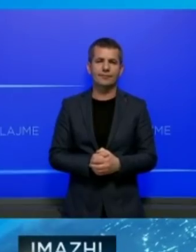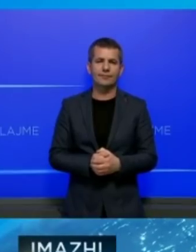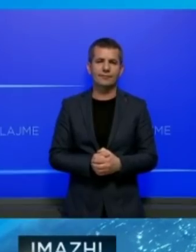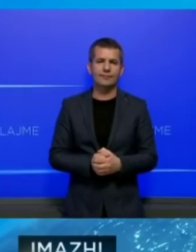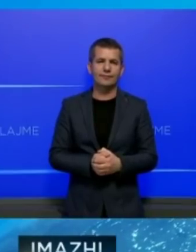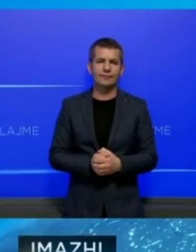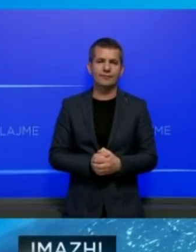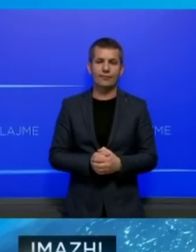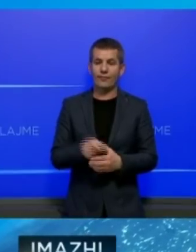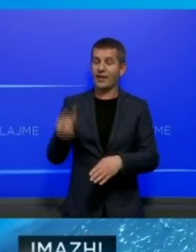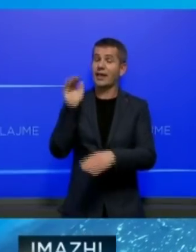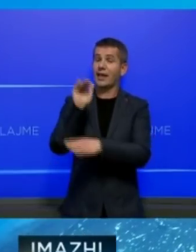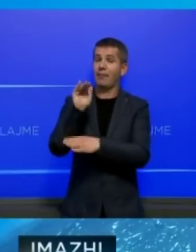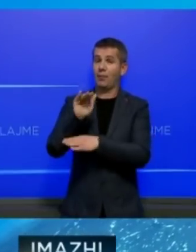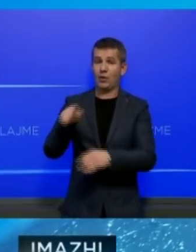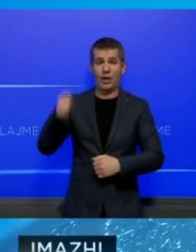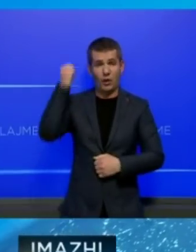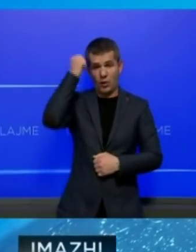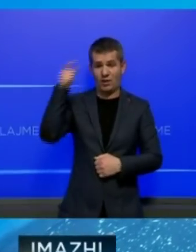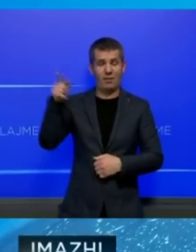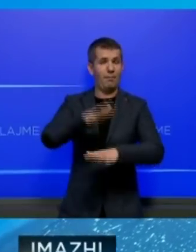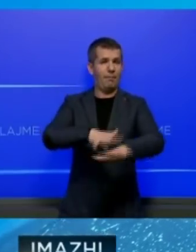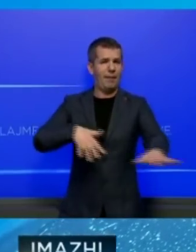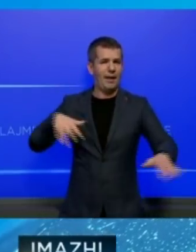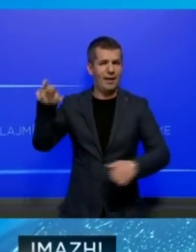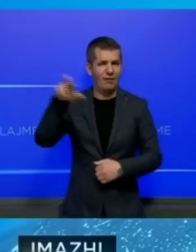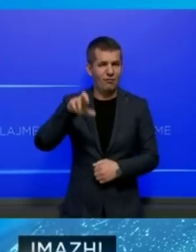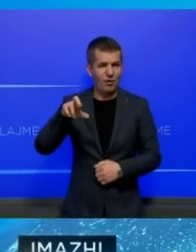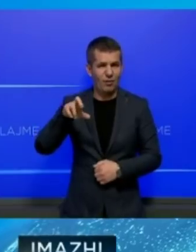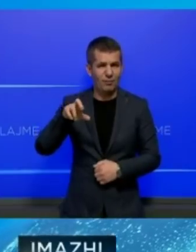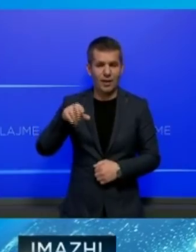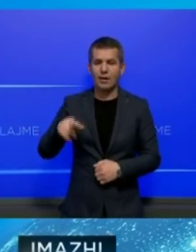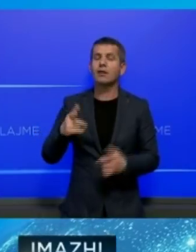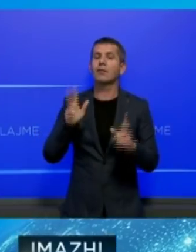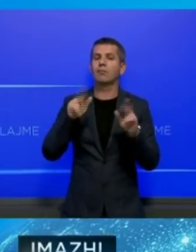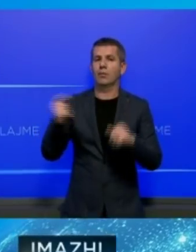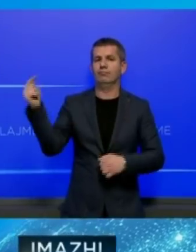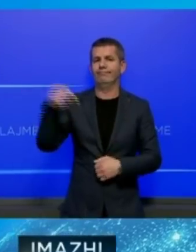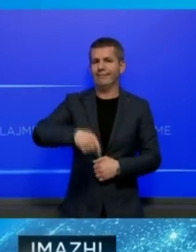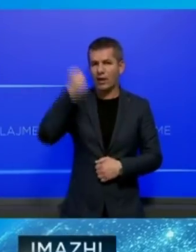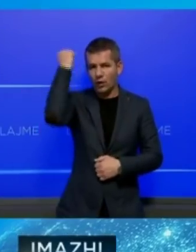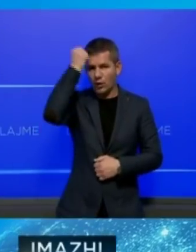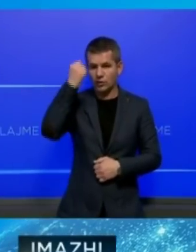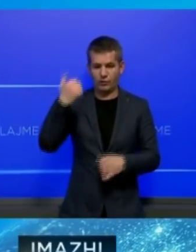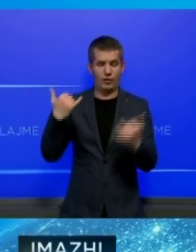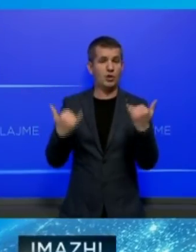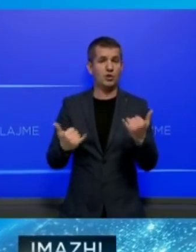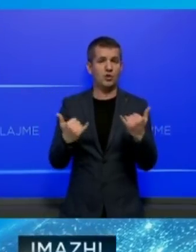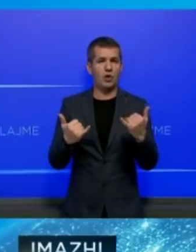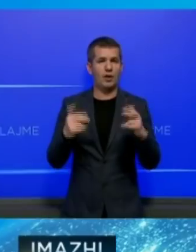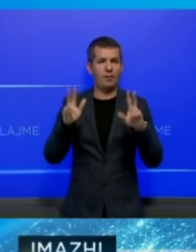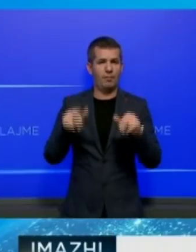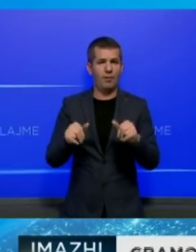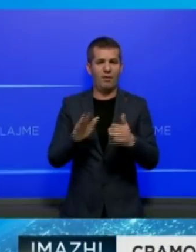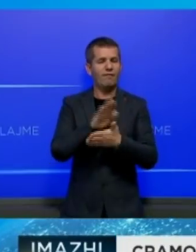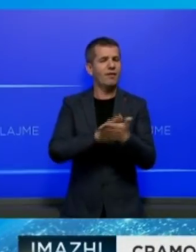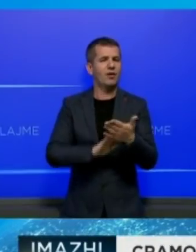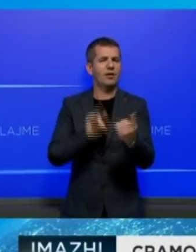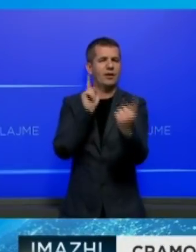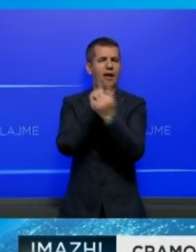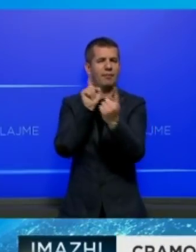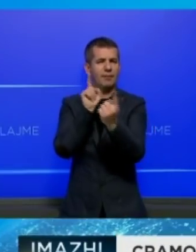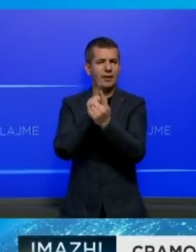E raportuesja për Kosovën në Parlamentin Evropian, Viola von Kramon, po qëndron në Kosovë. Ajo gjatë ditës së sotme ka zhvilluar takime